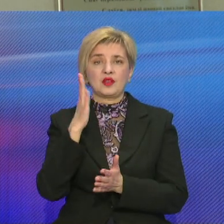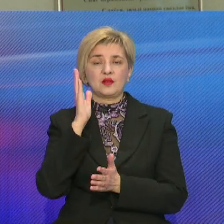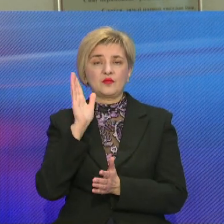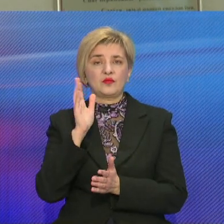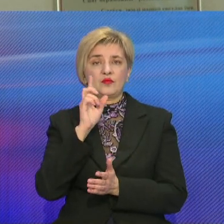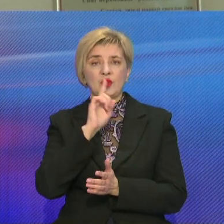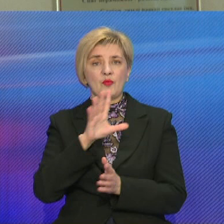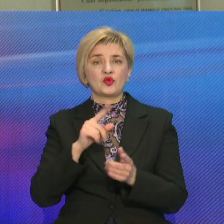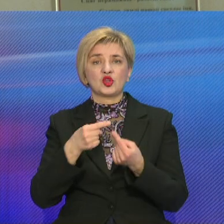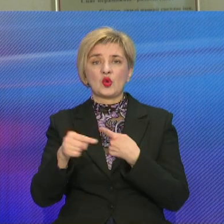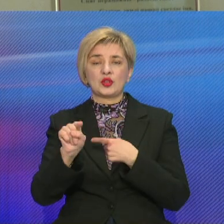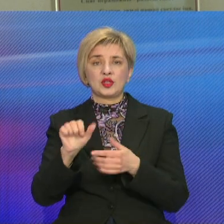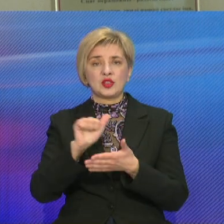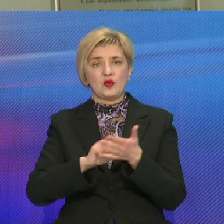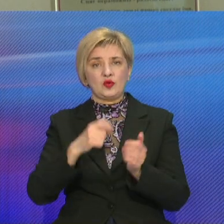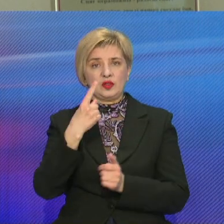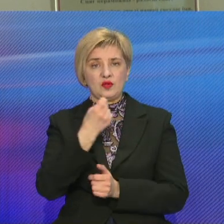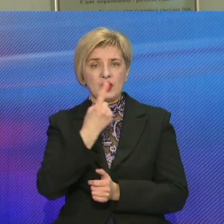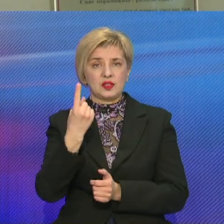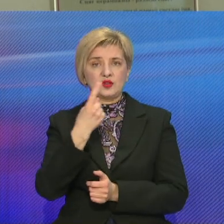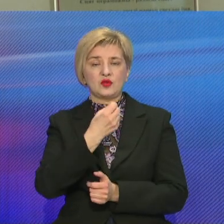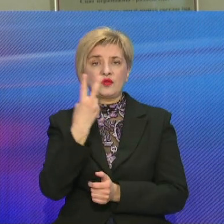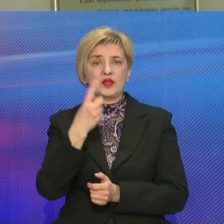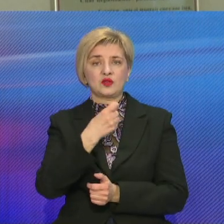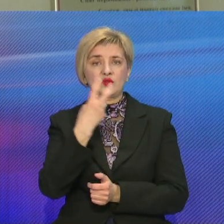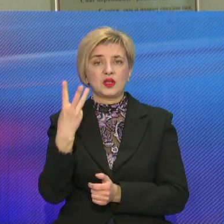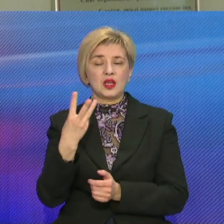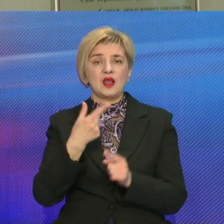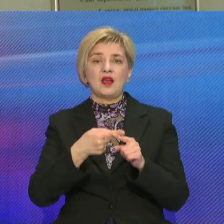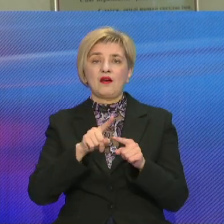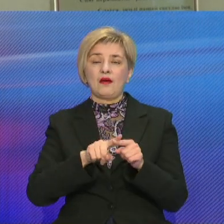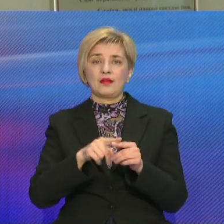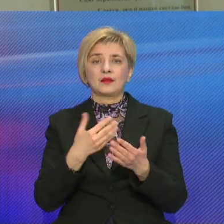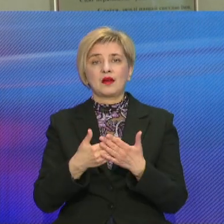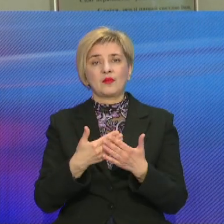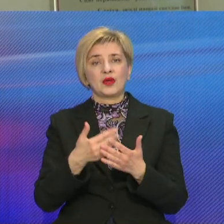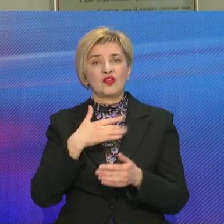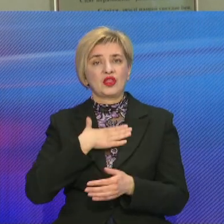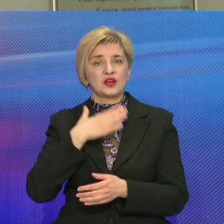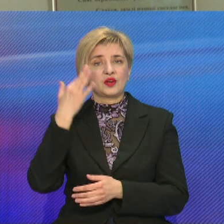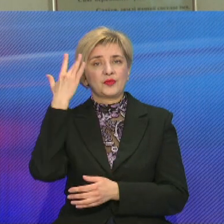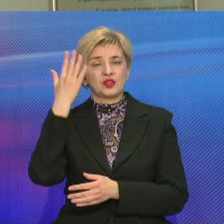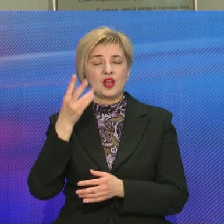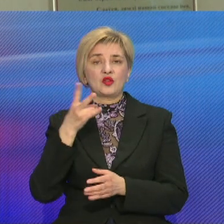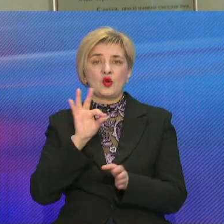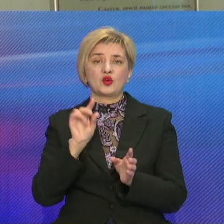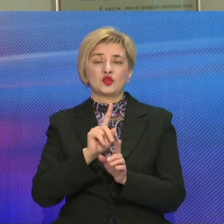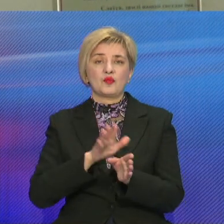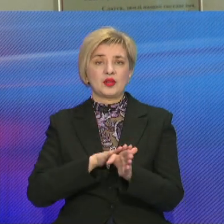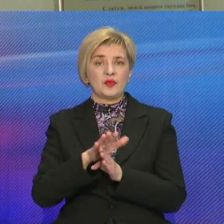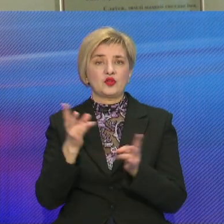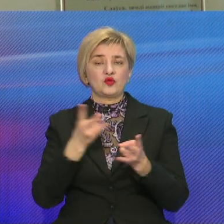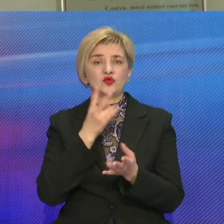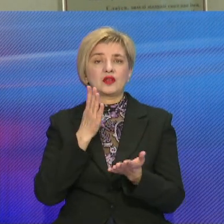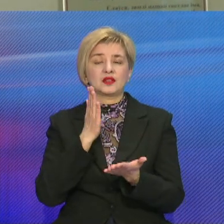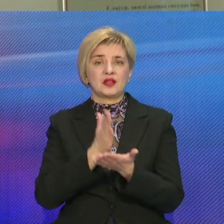102, 103 – это как бы наша мечта. Ну, чтобы ее осуществить, нужно ставить цели. Мы эти цели ставим для себя,